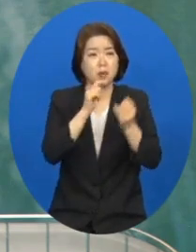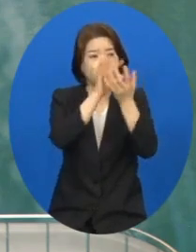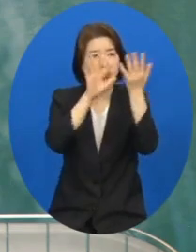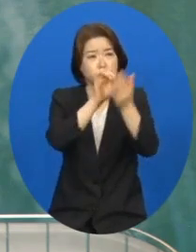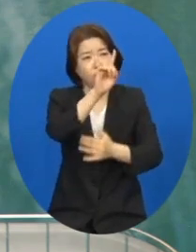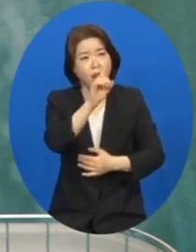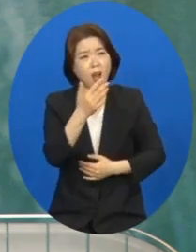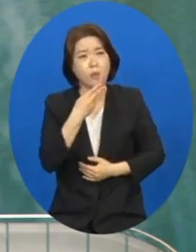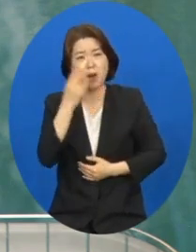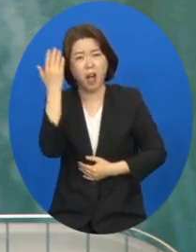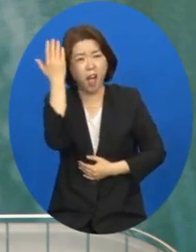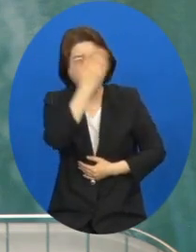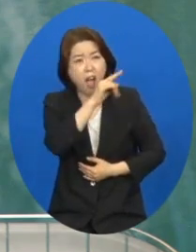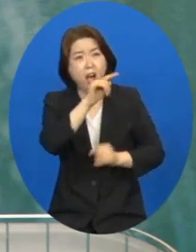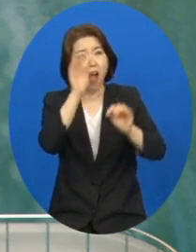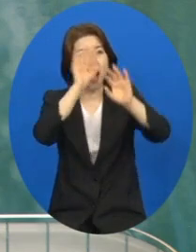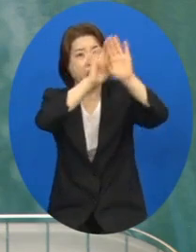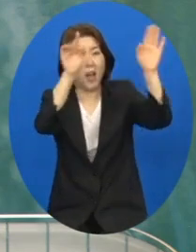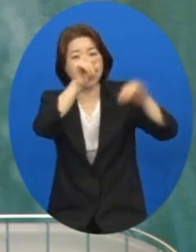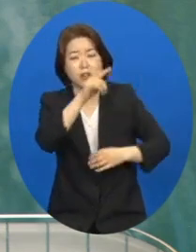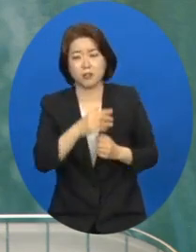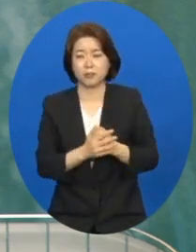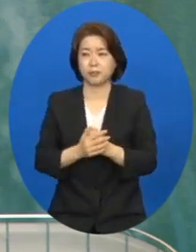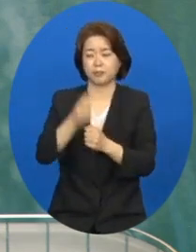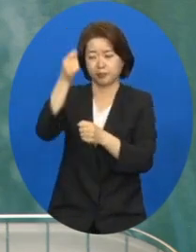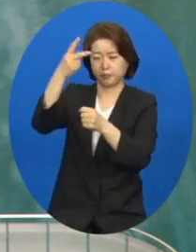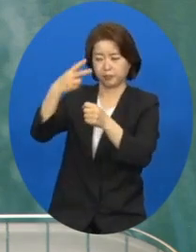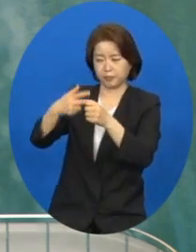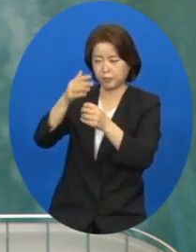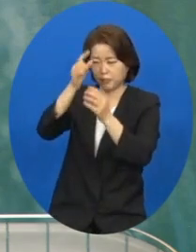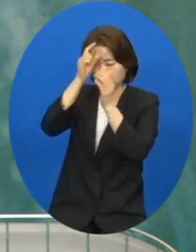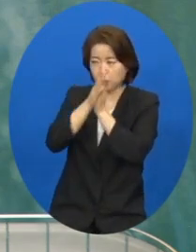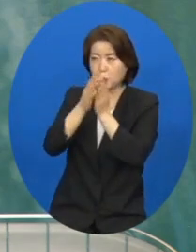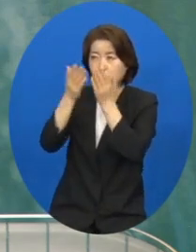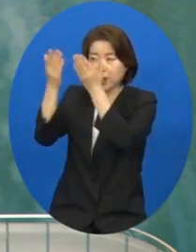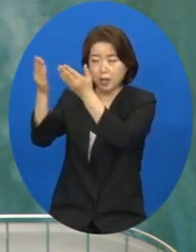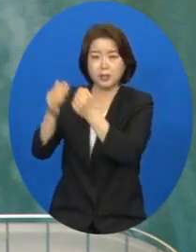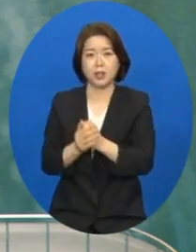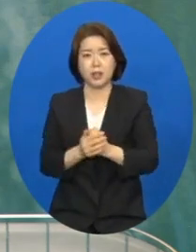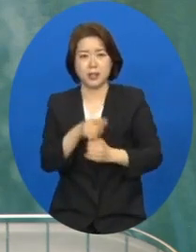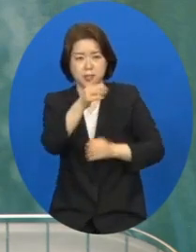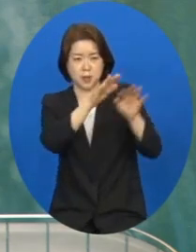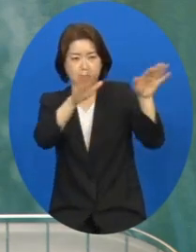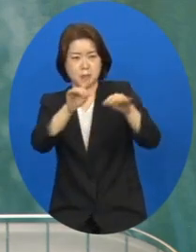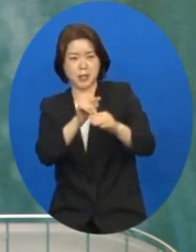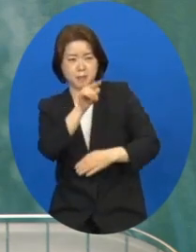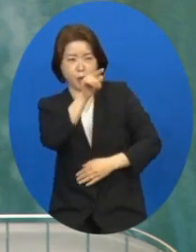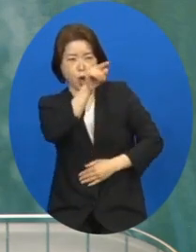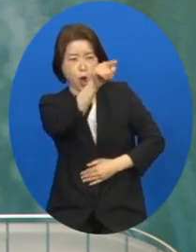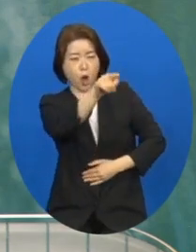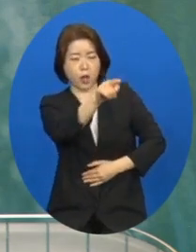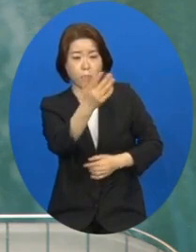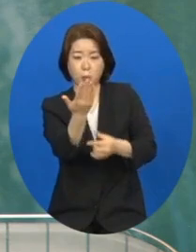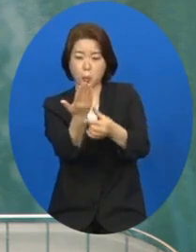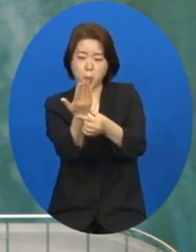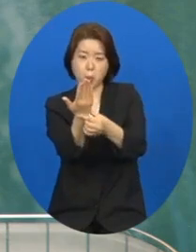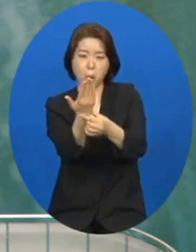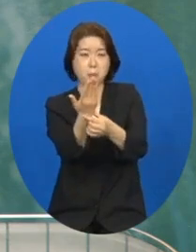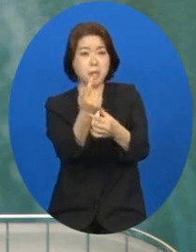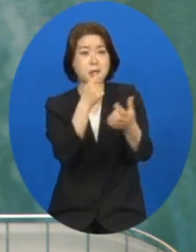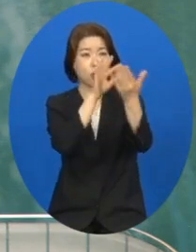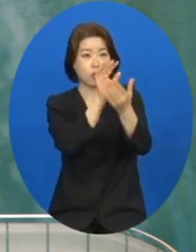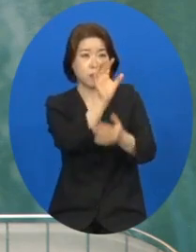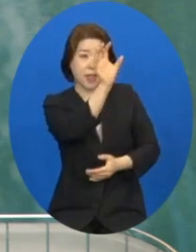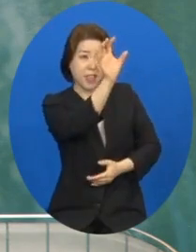점 없는 하늘에, 일곱 번째 기도했을 때 저 바다 끝에 손바닥만한 구름 하나가